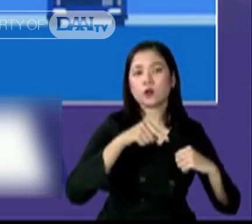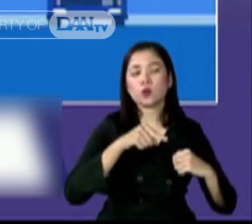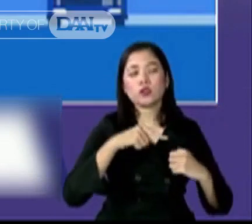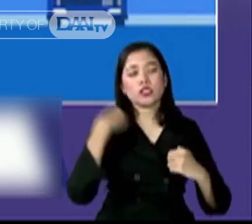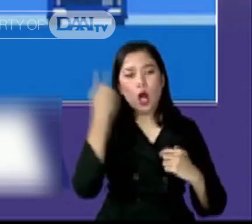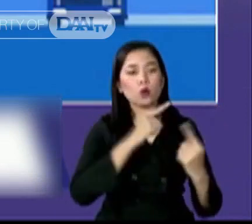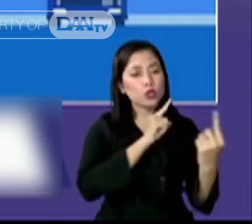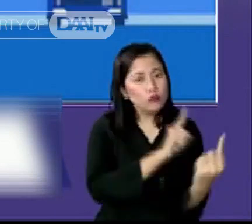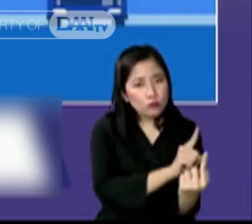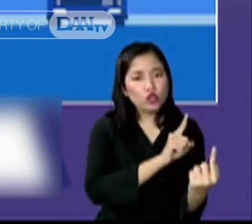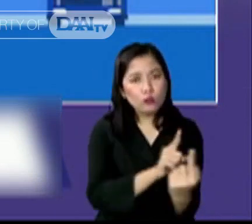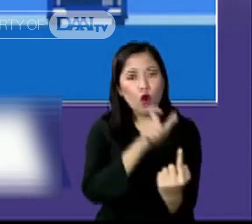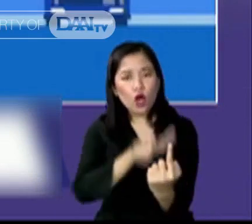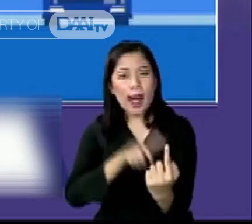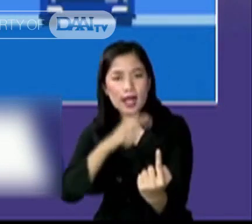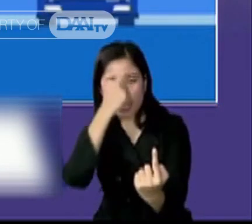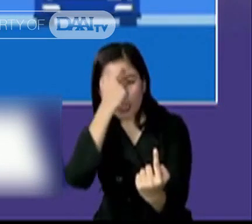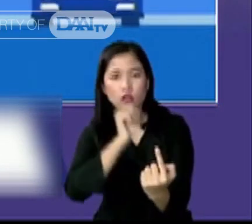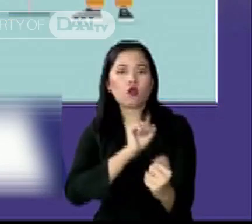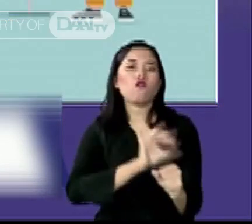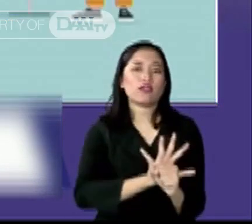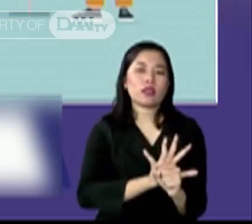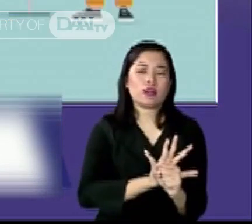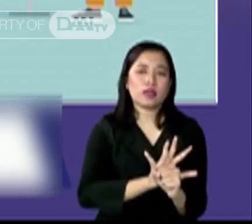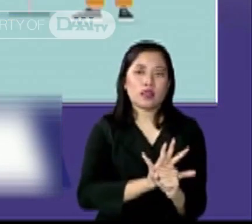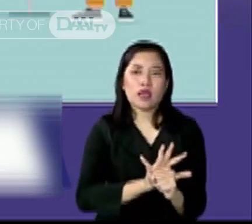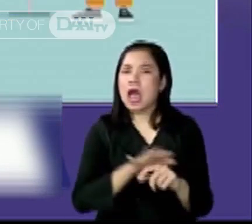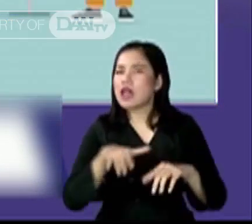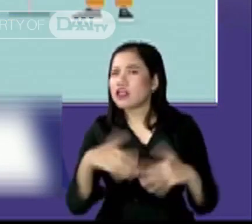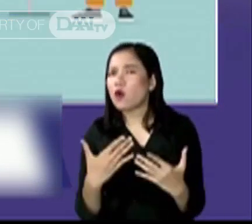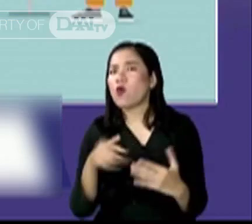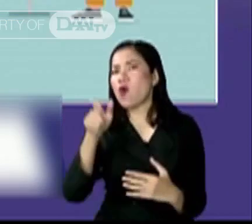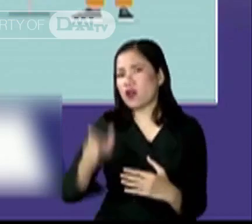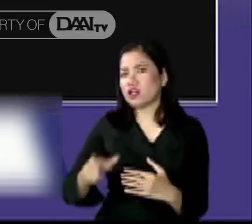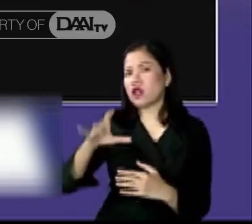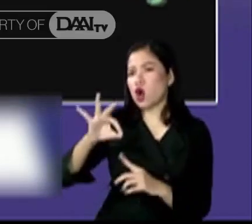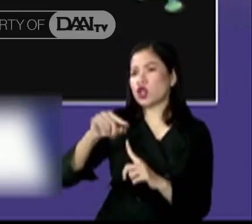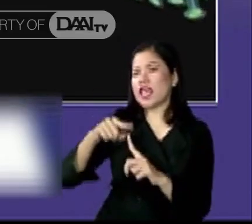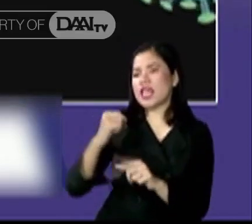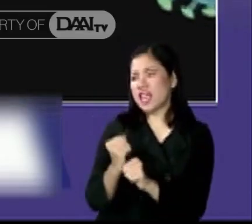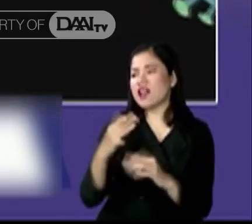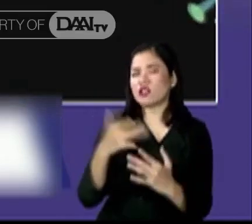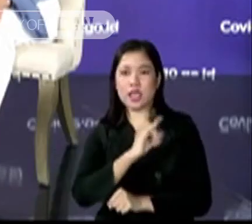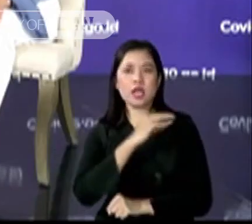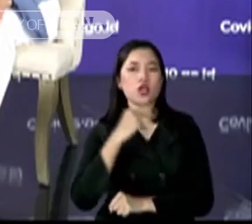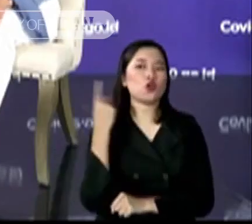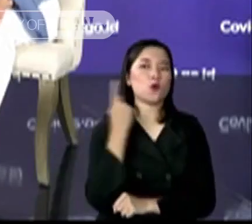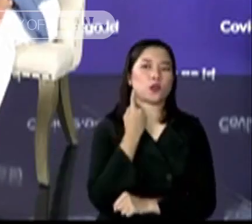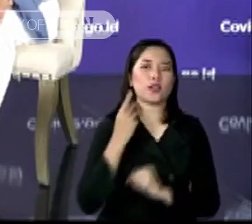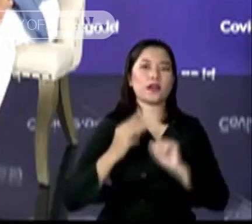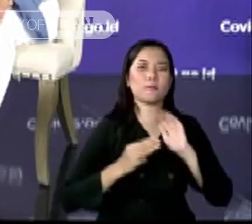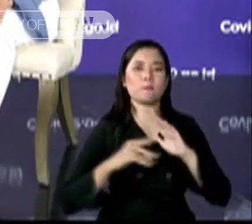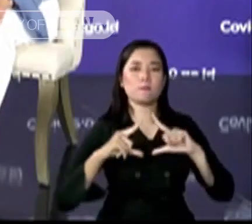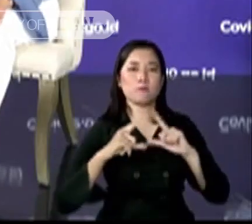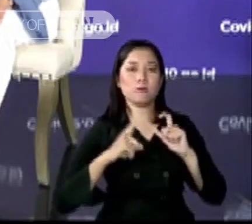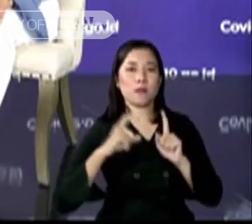yang terkonfirmasi maupun yang belum diketahui tetapi memiliki gejala, suspek kita menyebutnya.